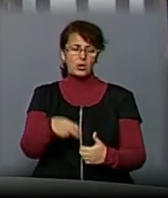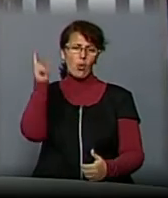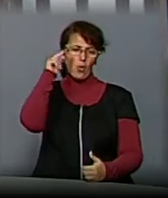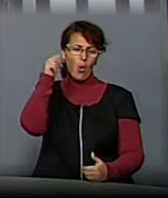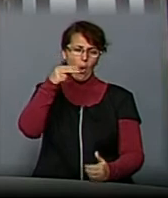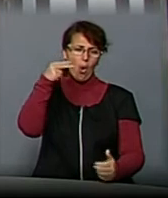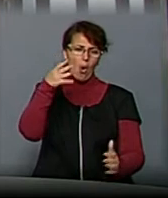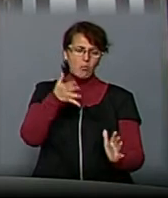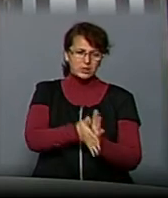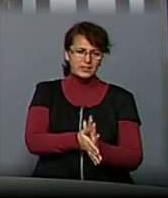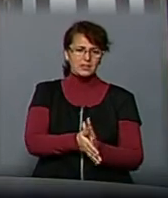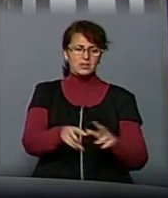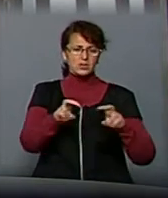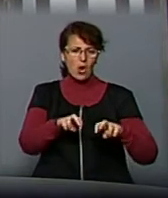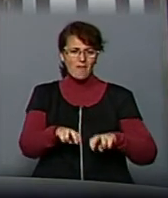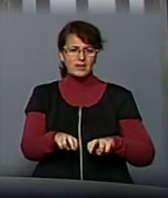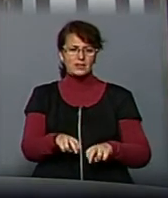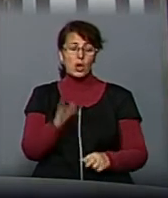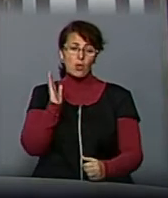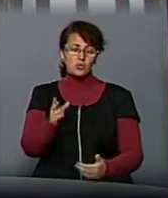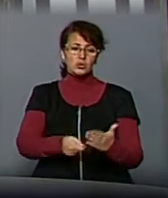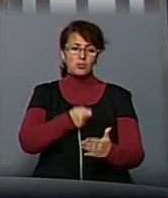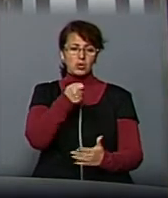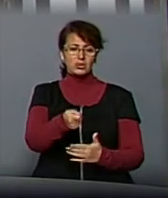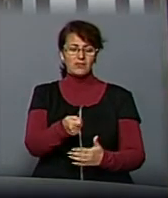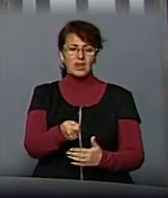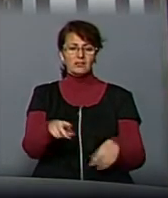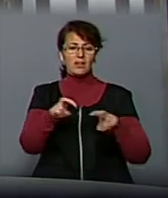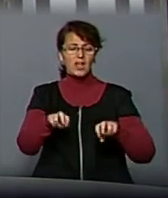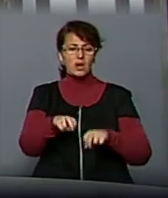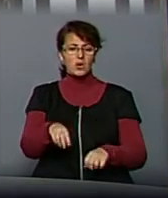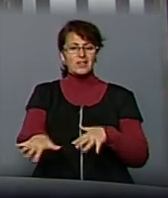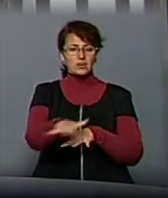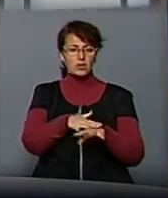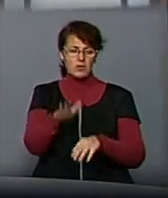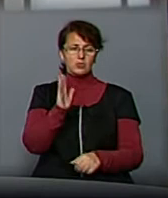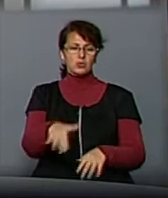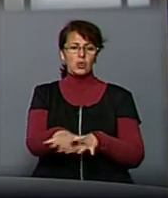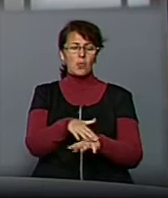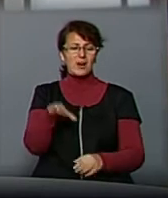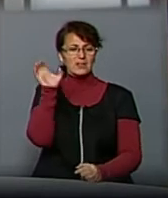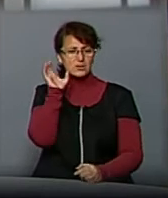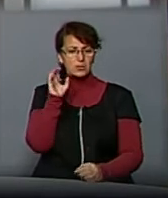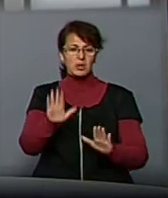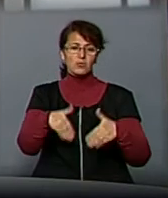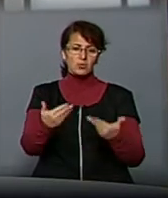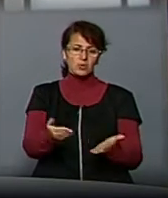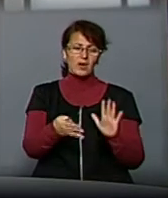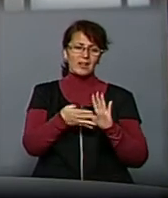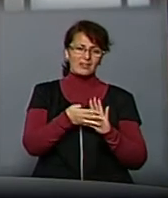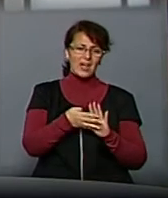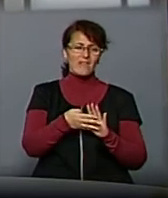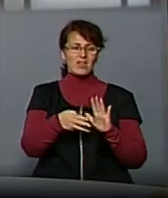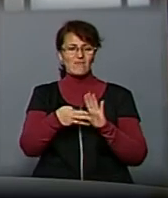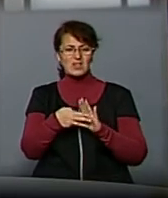і власне ми будемо подавати на розгляд громади міста Львова. Це будуть громадські слухання. Вони пропонували 9, 8, тобто